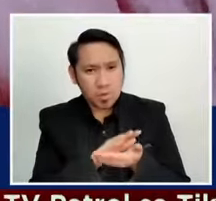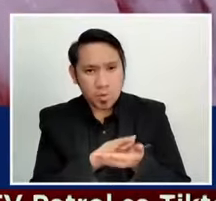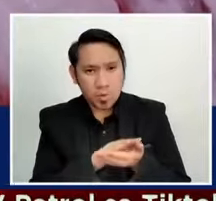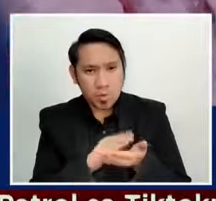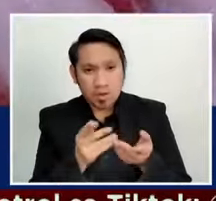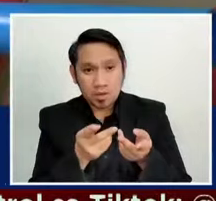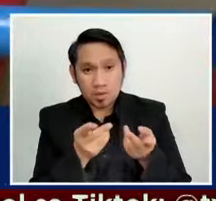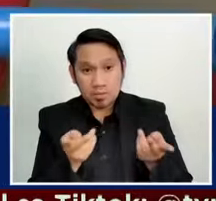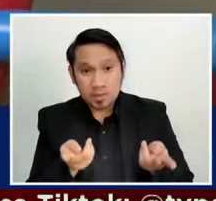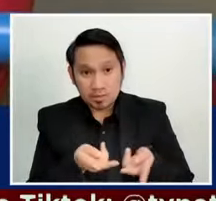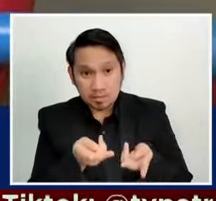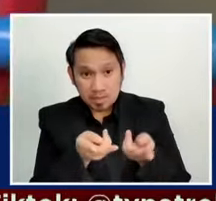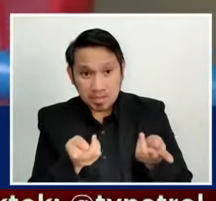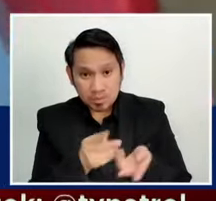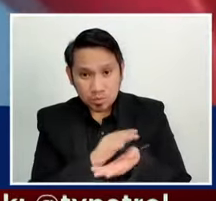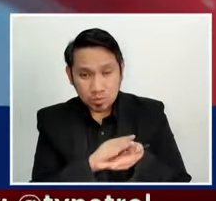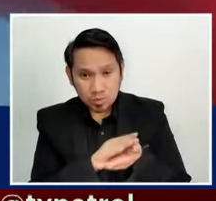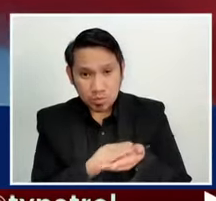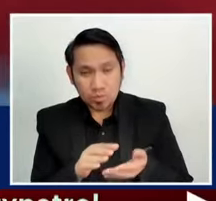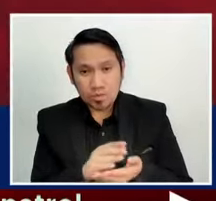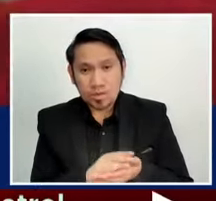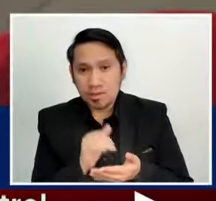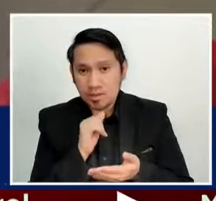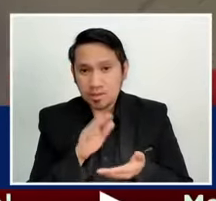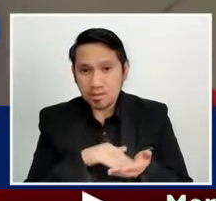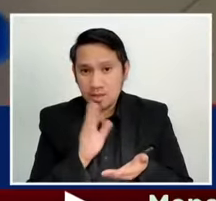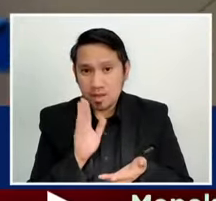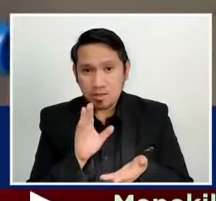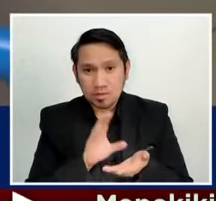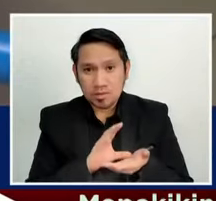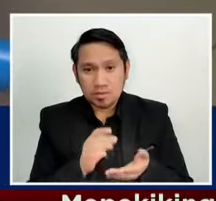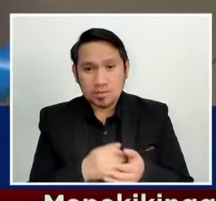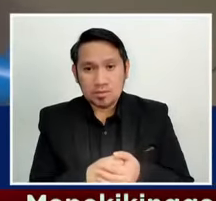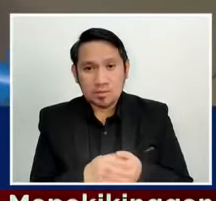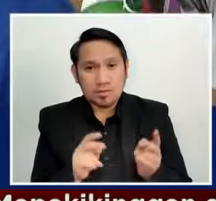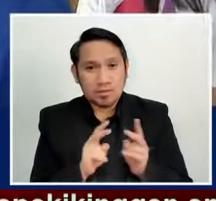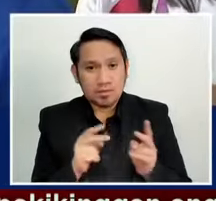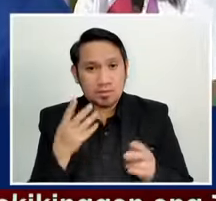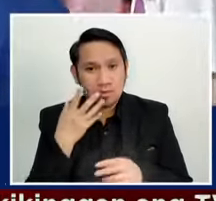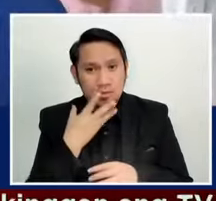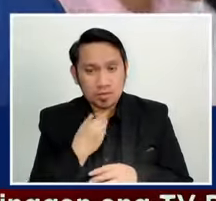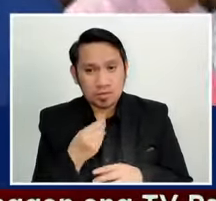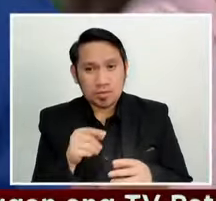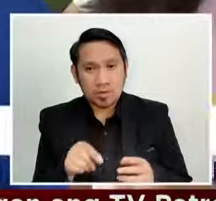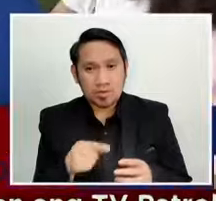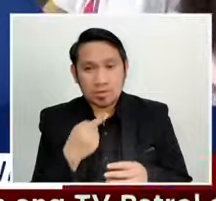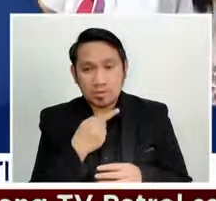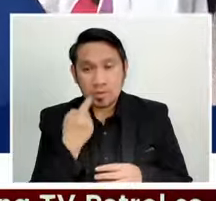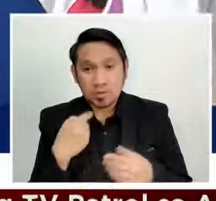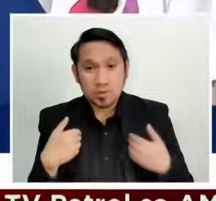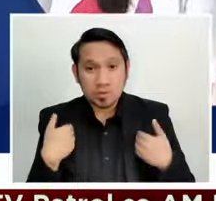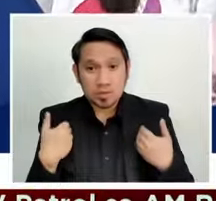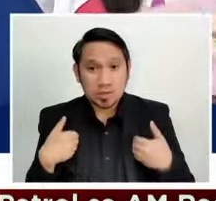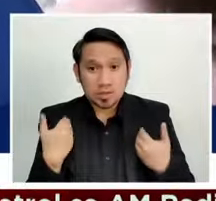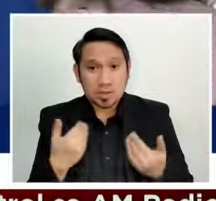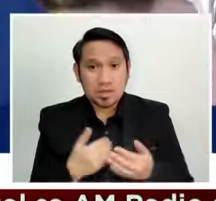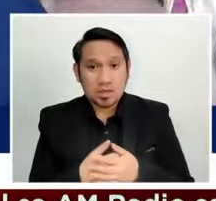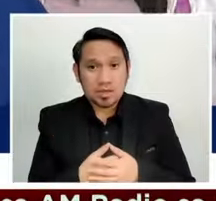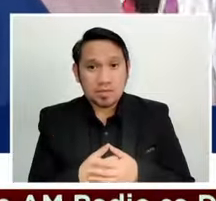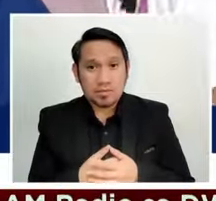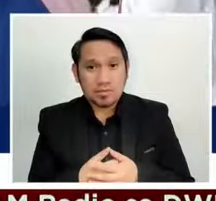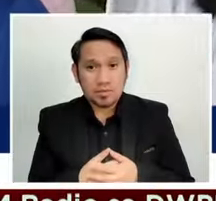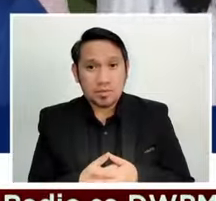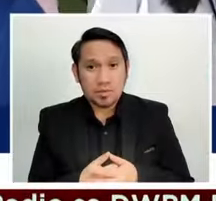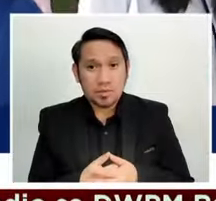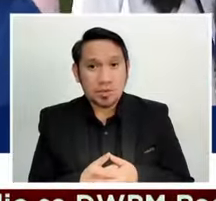nilang natutunan at hindi naman din kamahalan ang puhunan. Napakaganda nitong training na to kasi mga kabataan, si